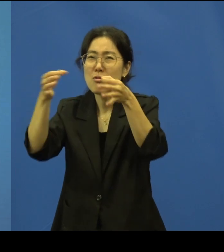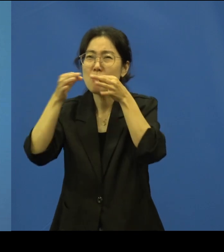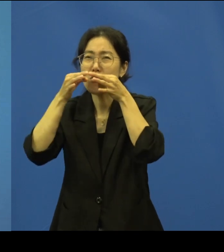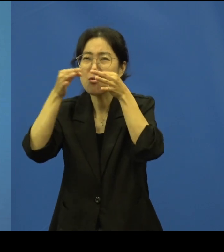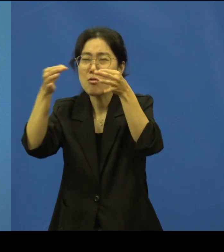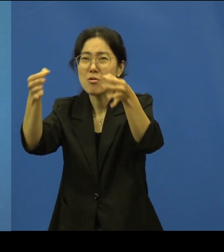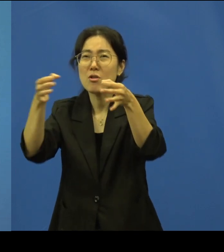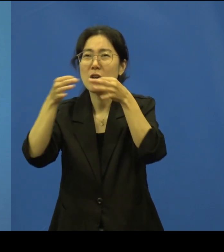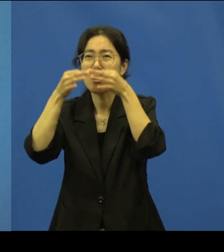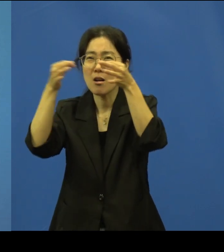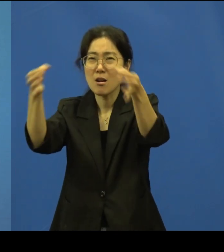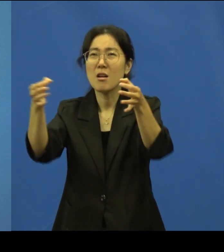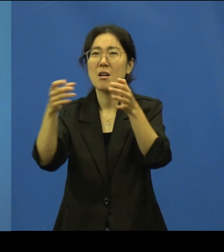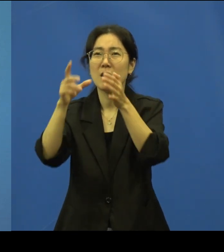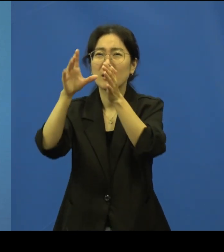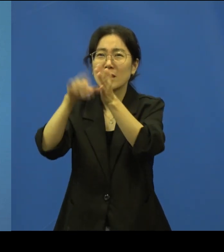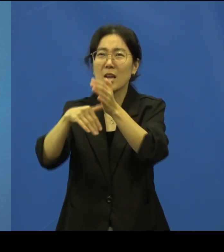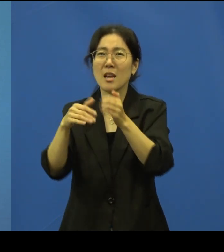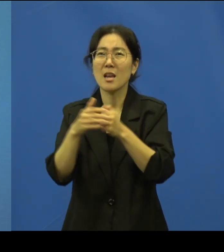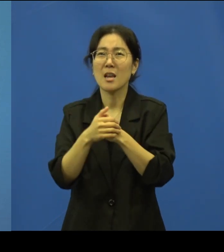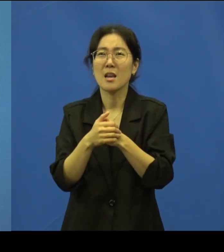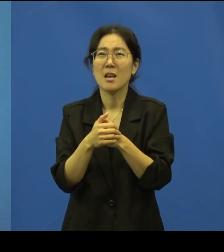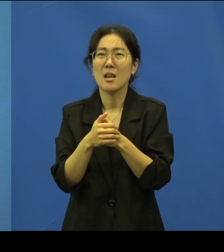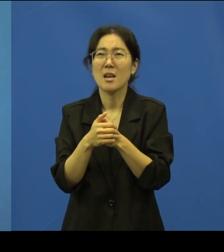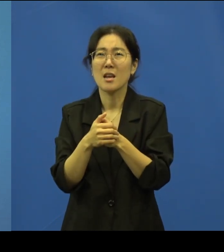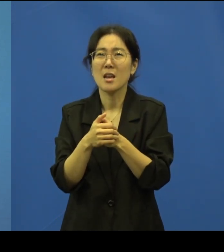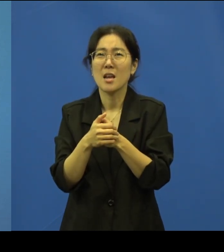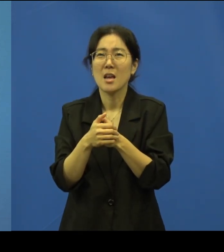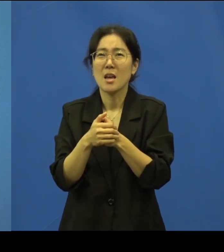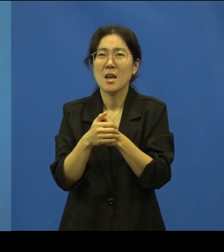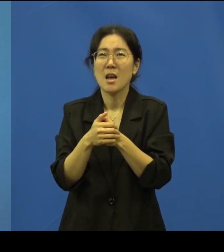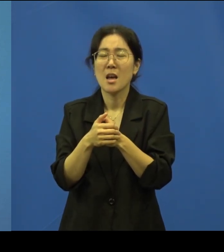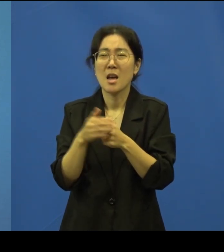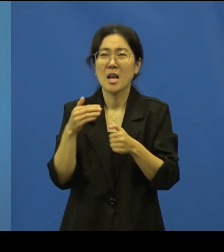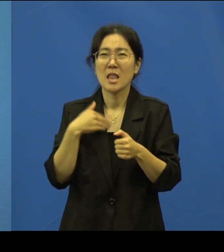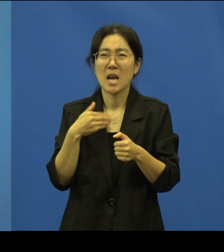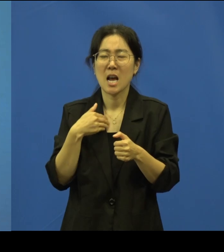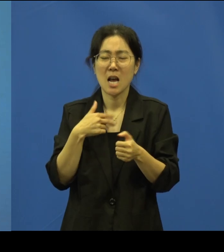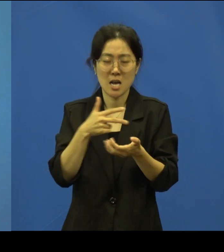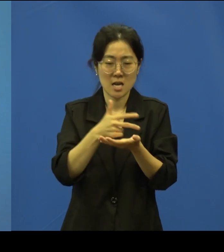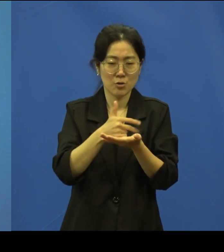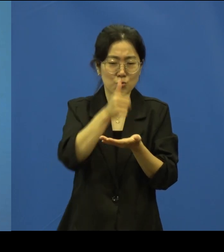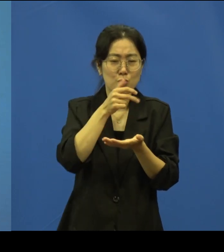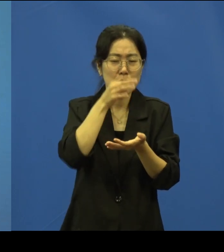그래 눈물이 나는데, 이분은 얼마나 주님이 멀리 계신지